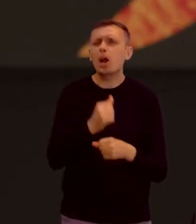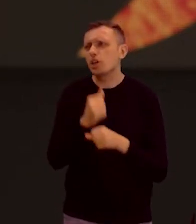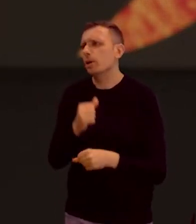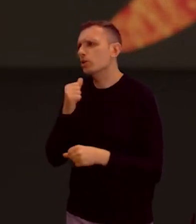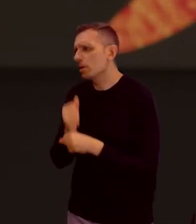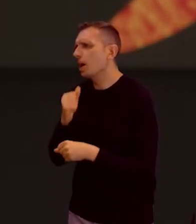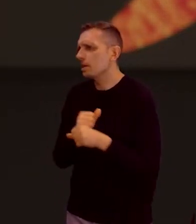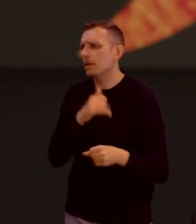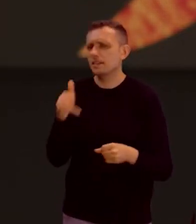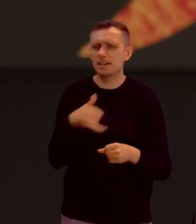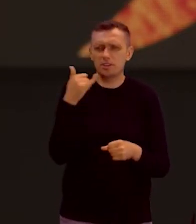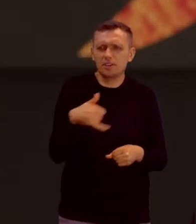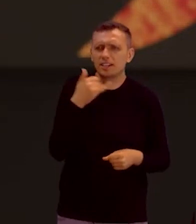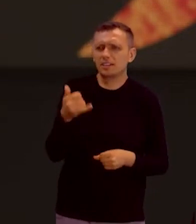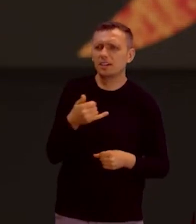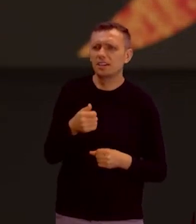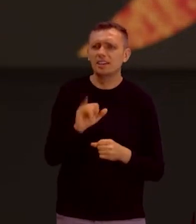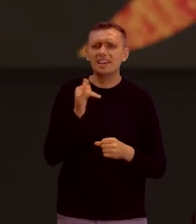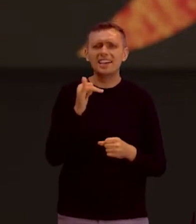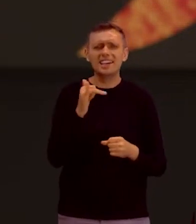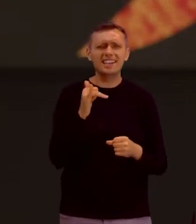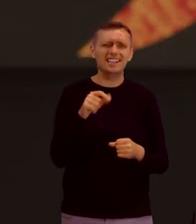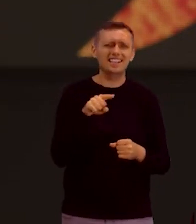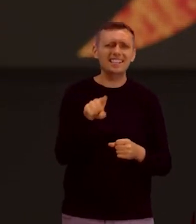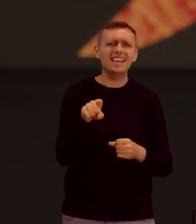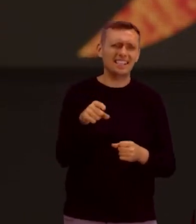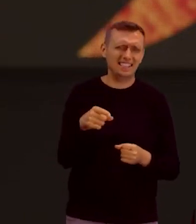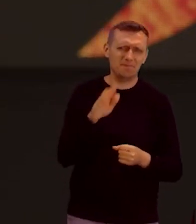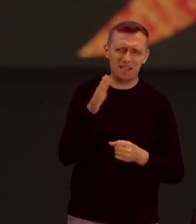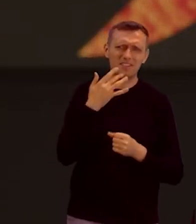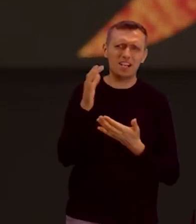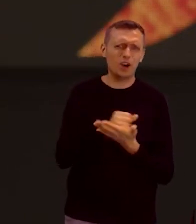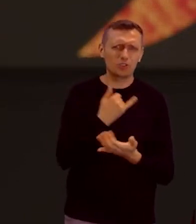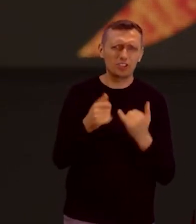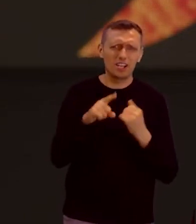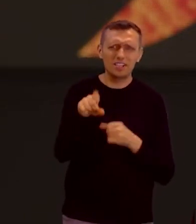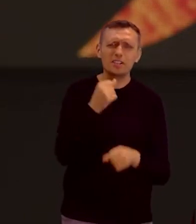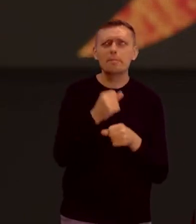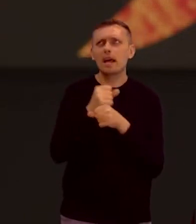jeśli pozyska cały świat, a swoją rodzinę straci?